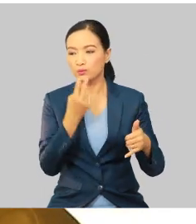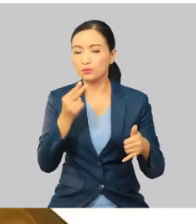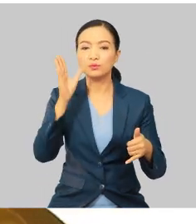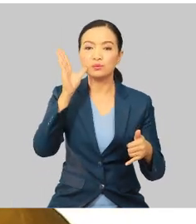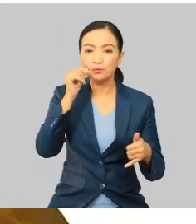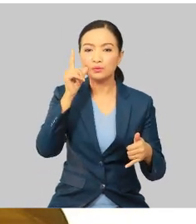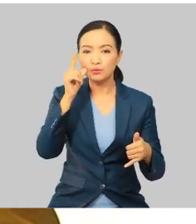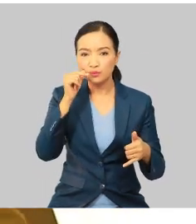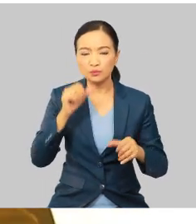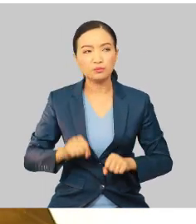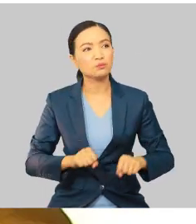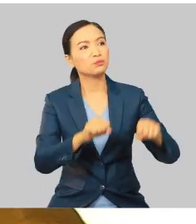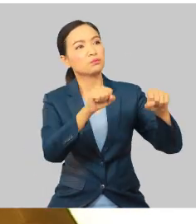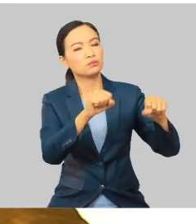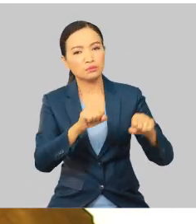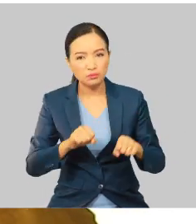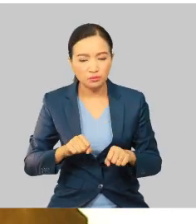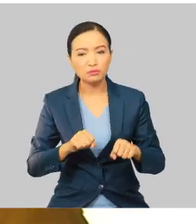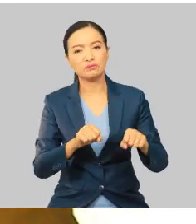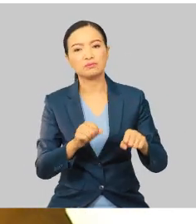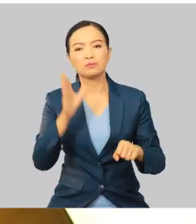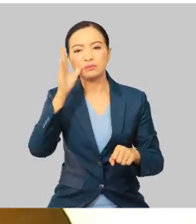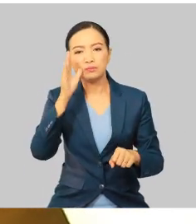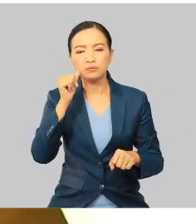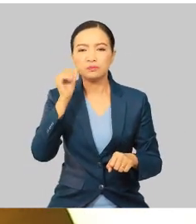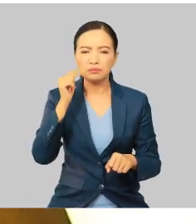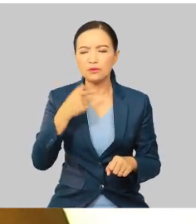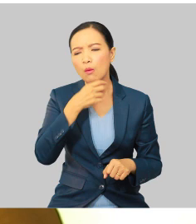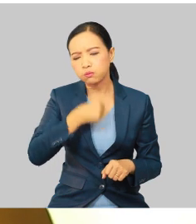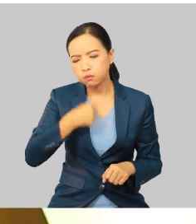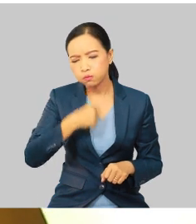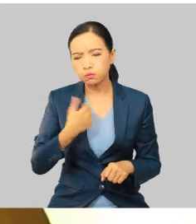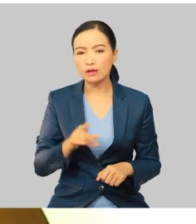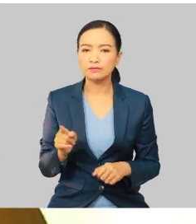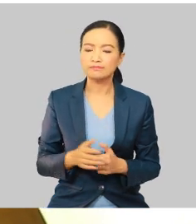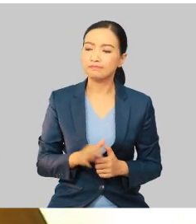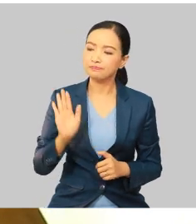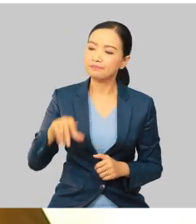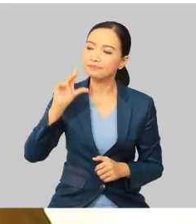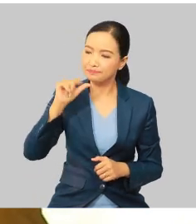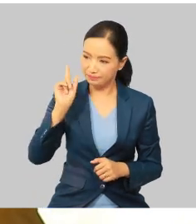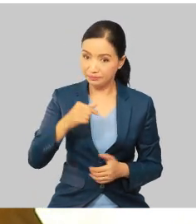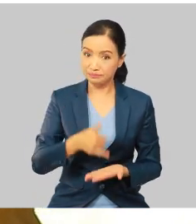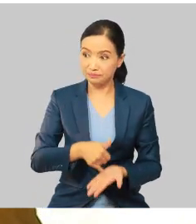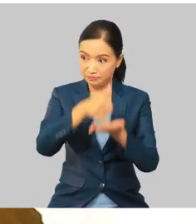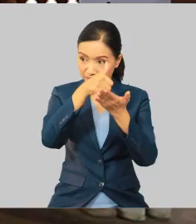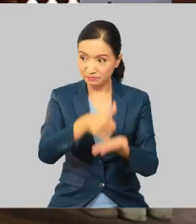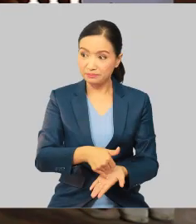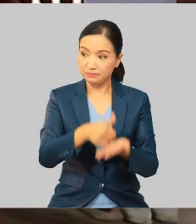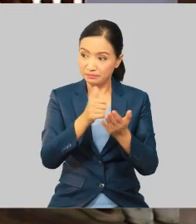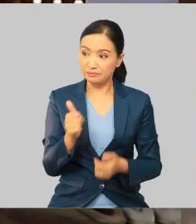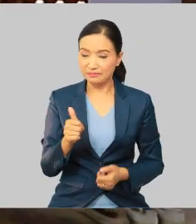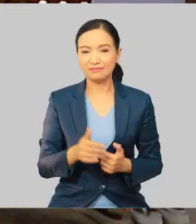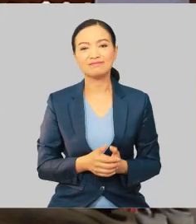พ่อกับแม่เห็นขึ้นแล้วเห็นลงแล้วก็พ่อกับแม่ก็อายุแก่แล้วองุ่นก็ว่าแม่เราทำลิฟต์ไหม